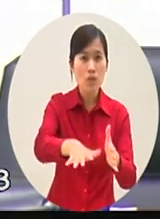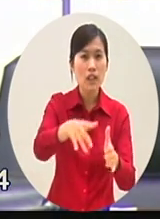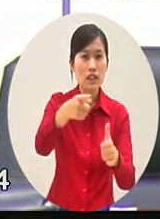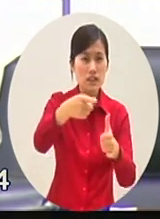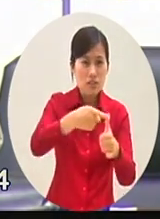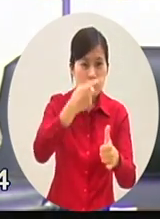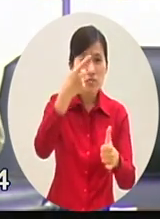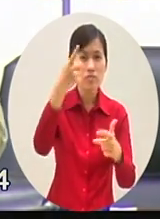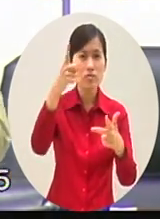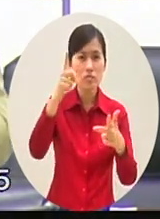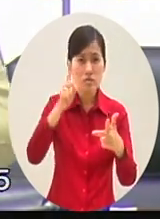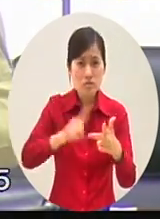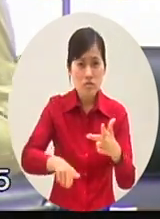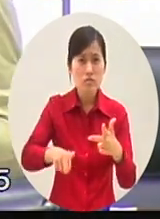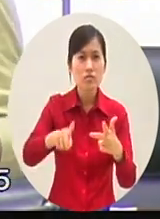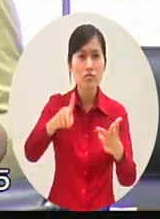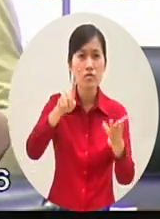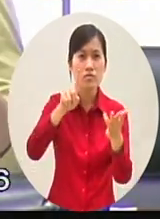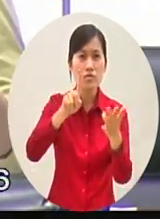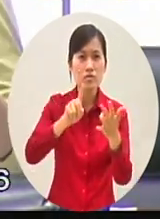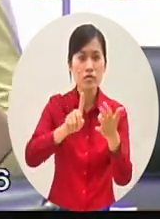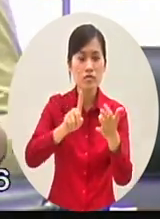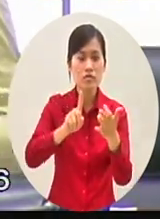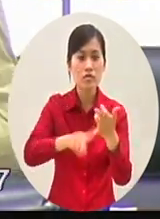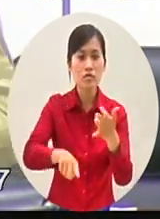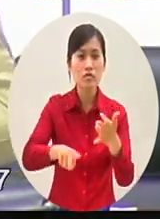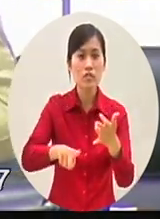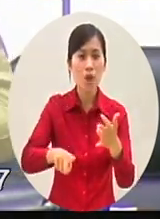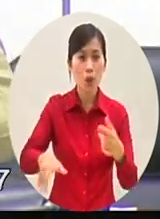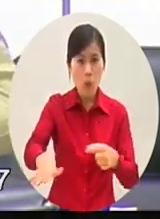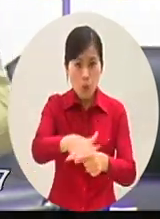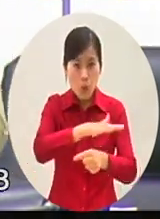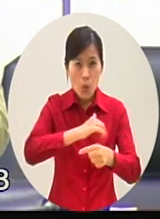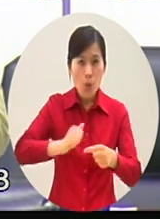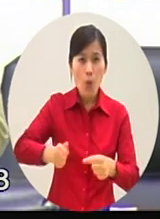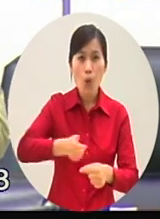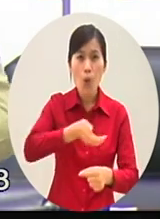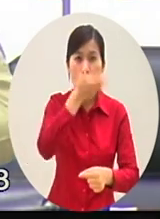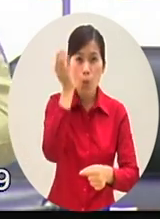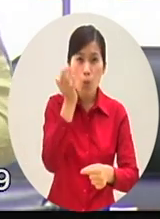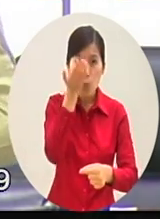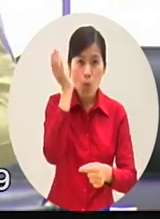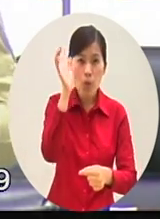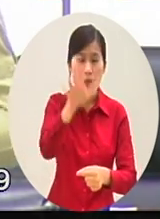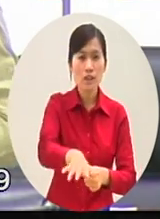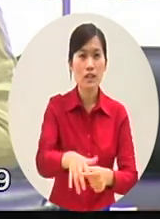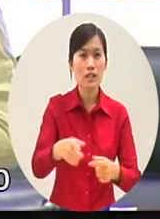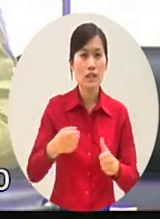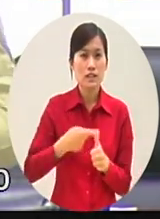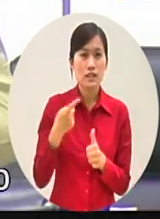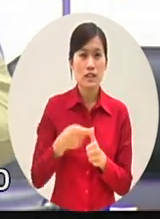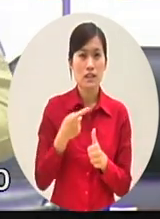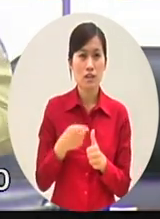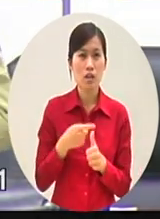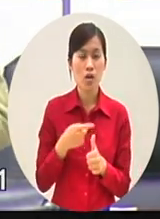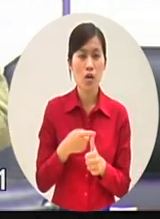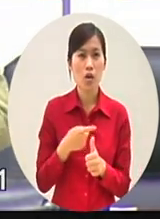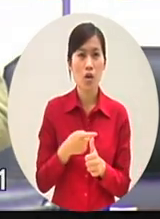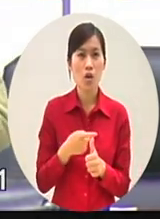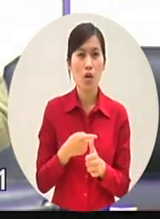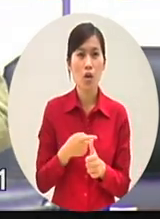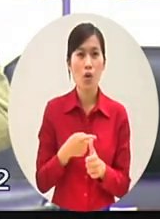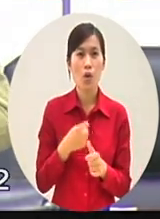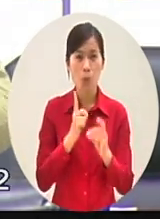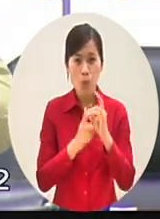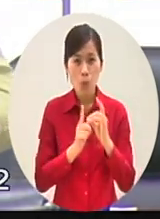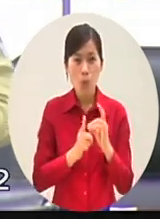名、甲第五名，全台的旅游景点最多的第一名就是咱的那个佛陀纪念馆，第二名的、